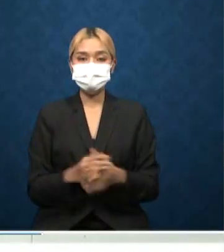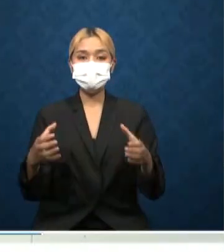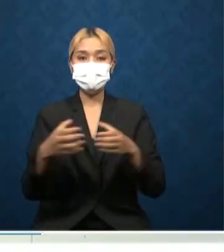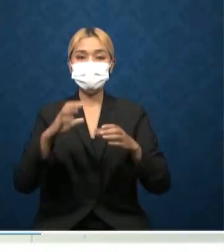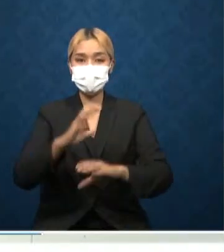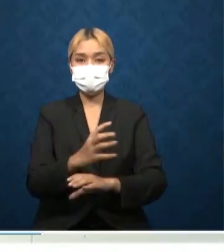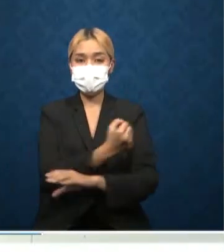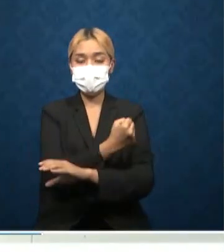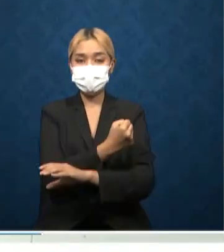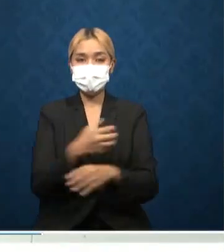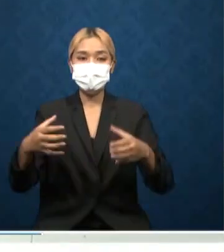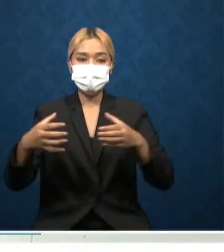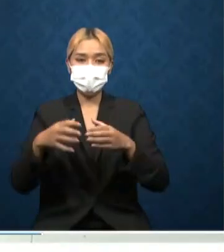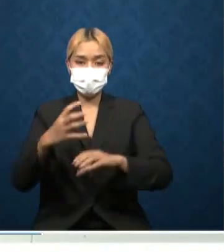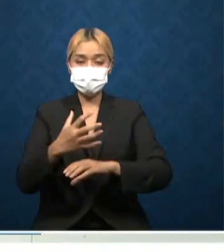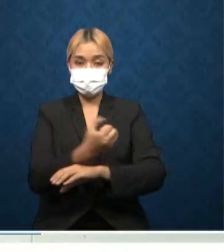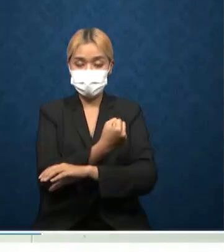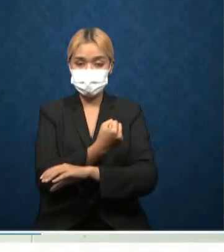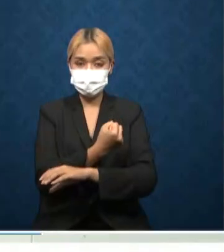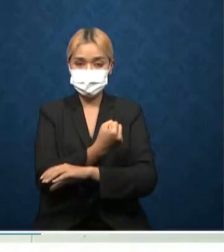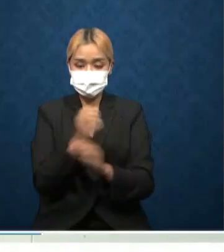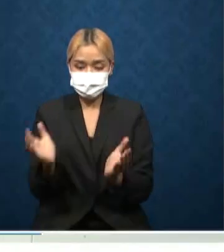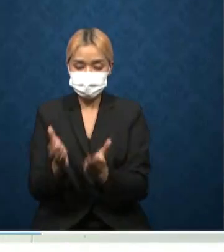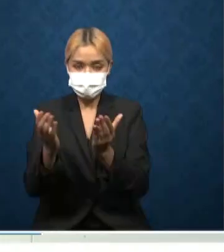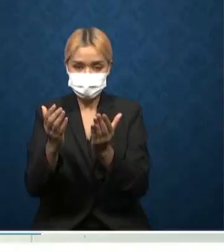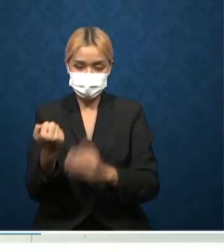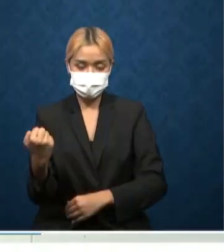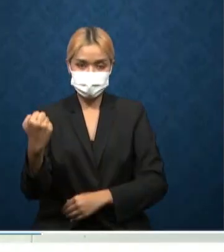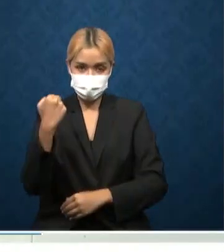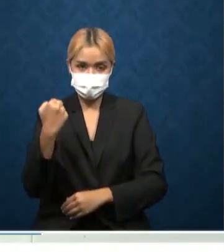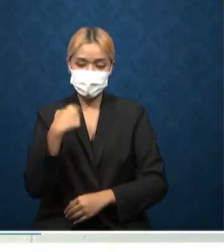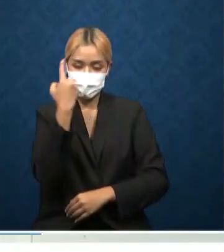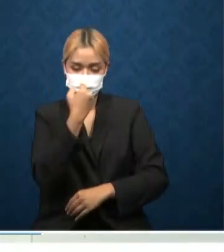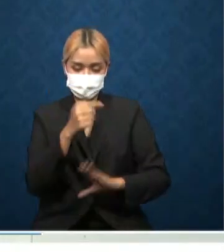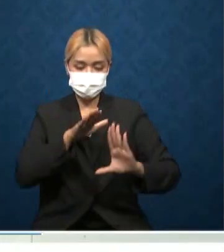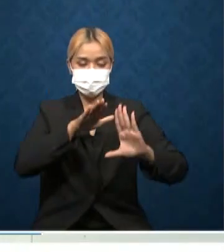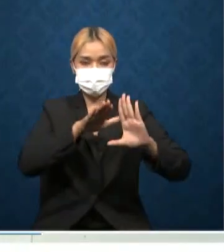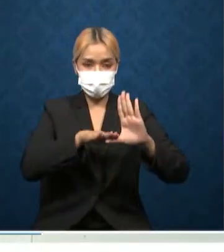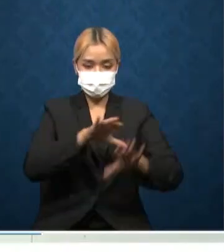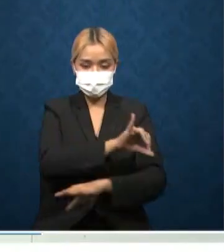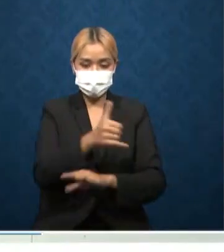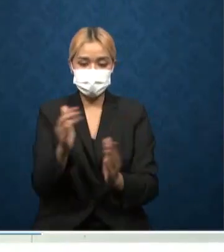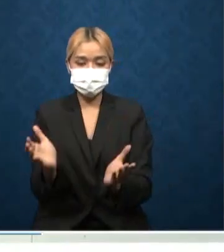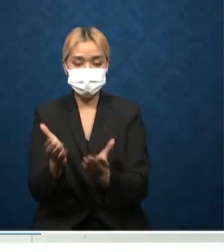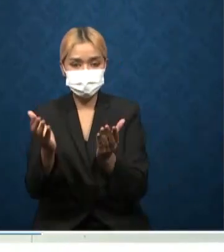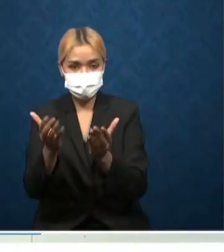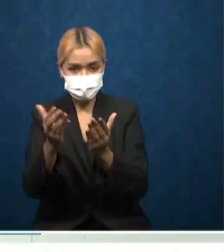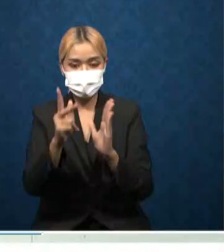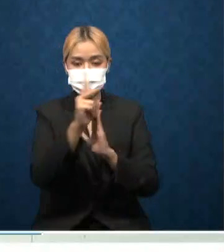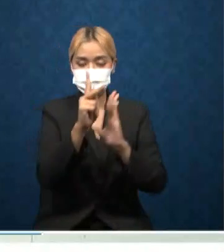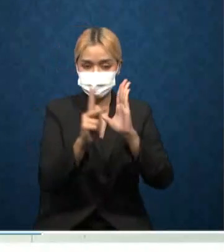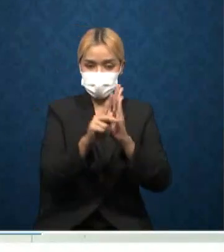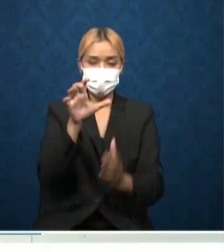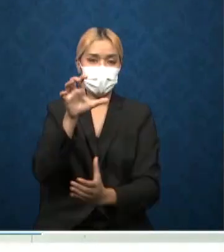สถาบันทางการเมืองที่เข้มแข็งผู้สมัครรับเลือกตั้งและผู้สนับสนุนหรือระเบียบกฎหมายข้อห้าม